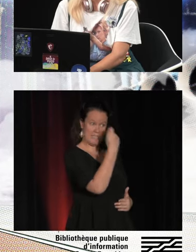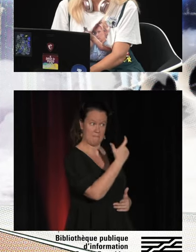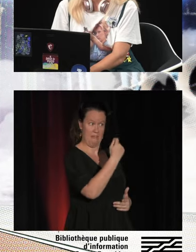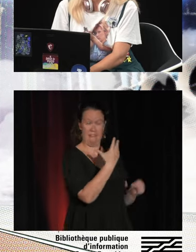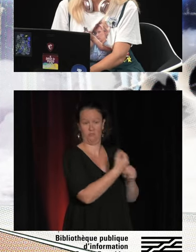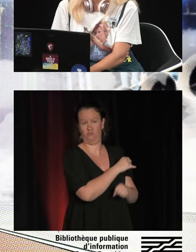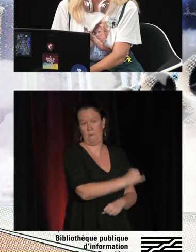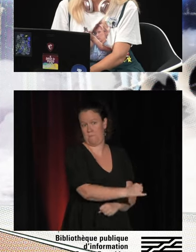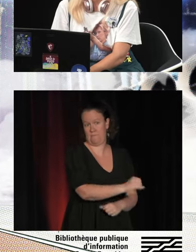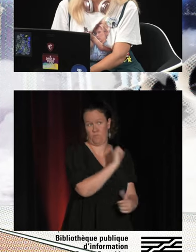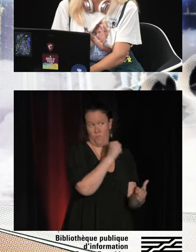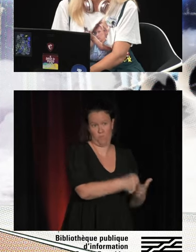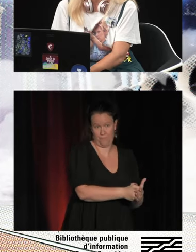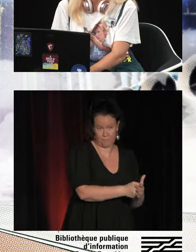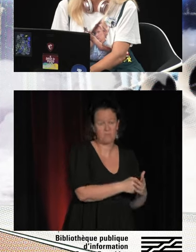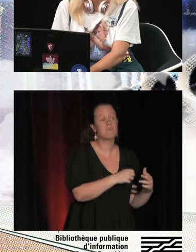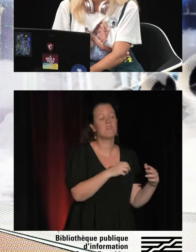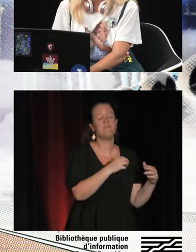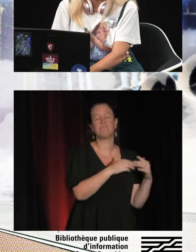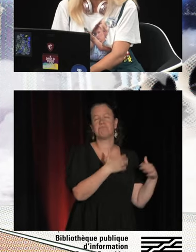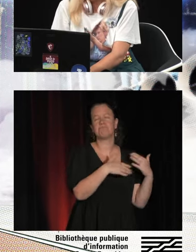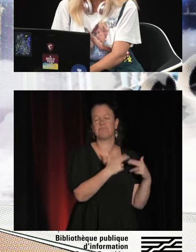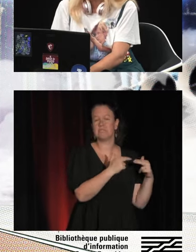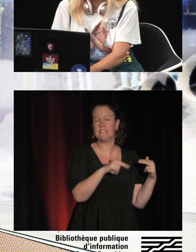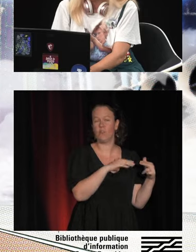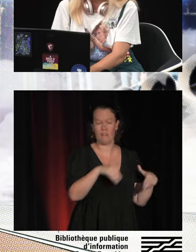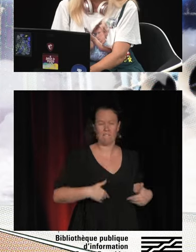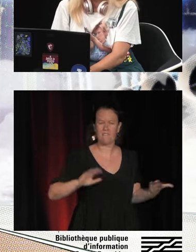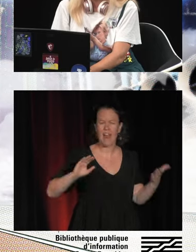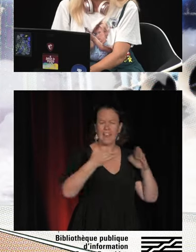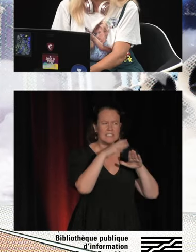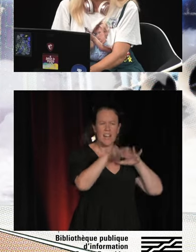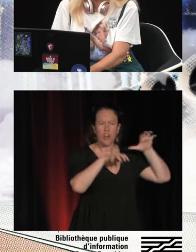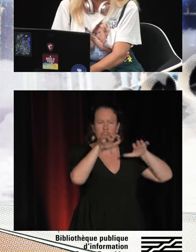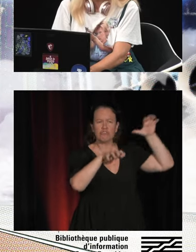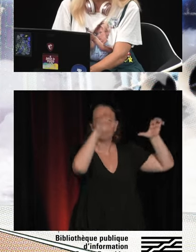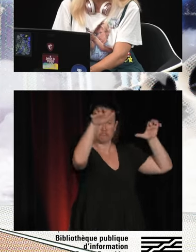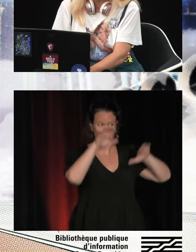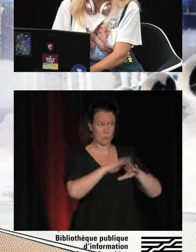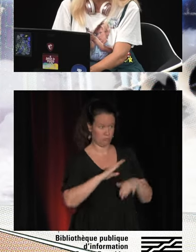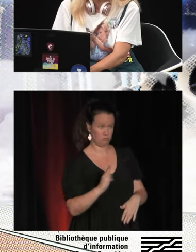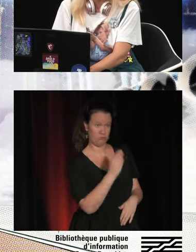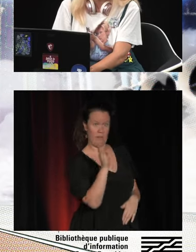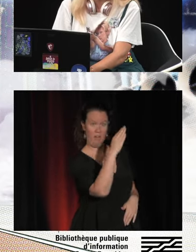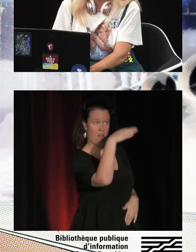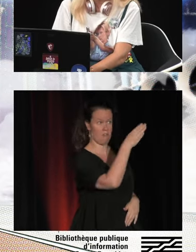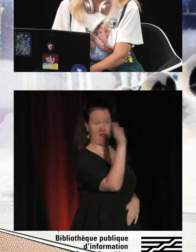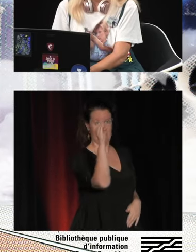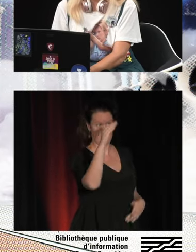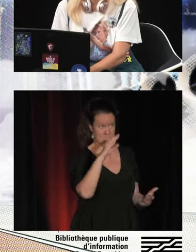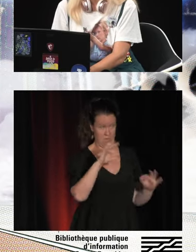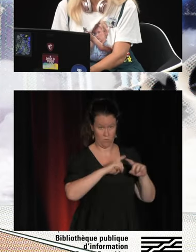Tibet, je suis arrivée jusqu'au niveau de la falaise et je n'ai jamais trouvé le chemin pour finir la falaise. Voilà, c'est comme ça qu'il faut